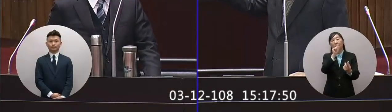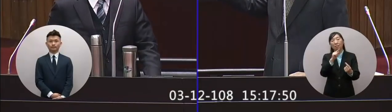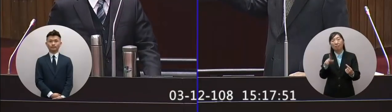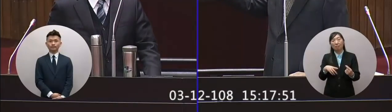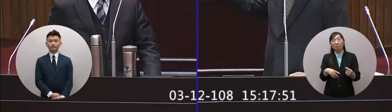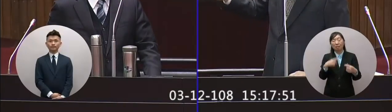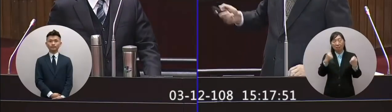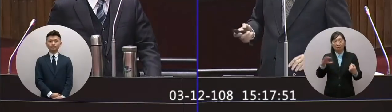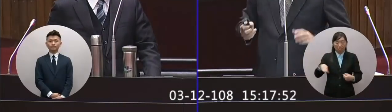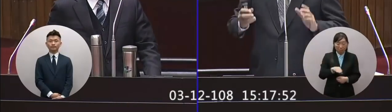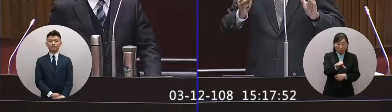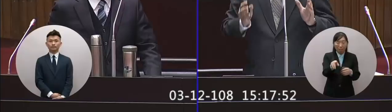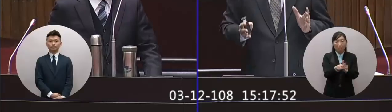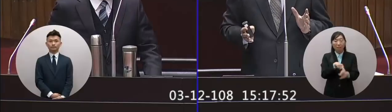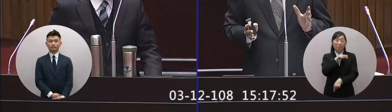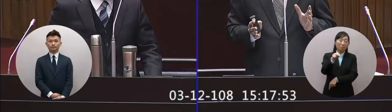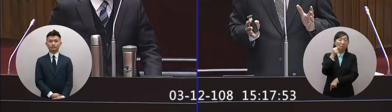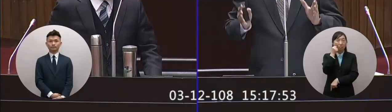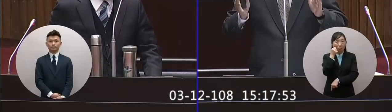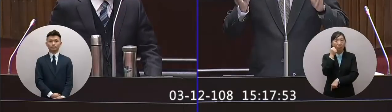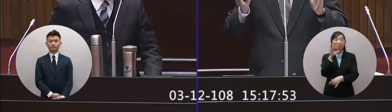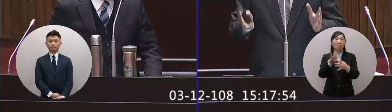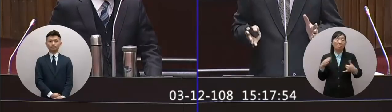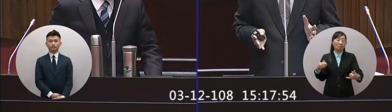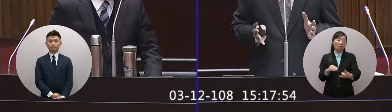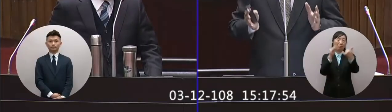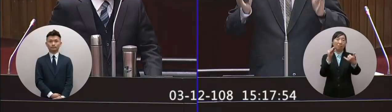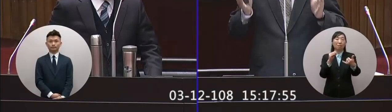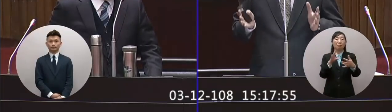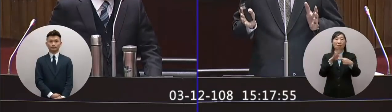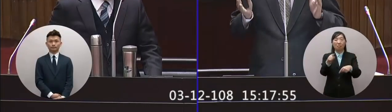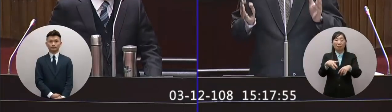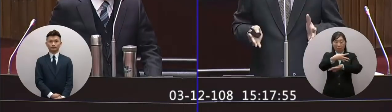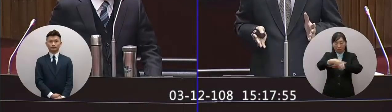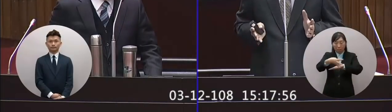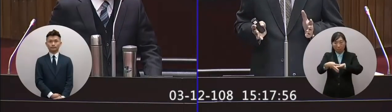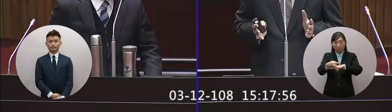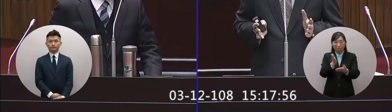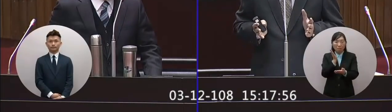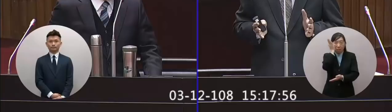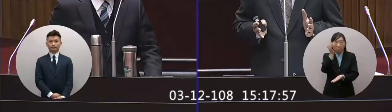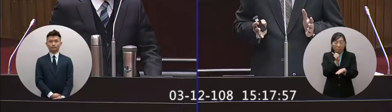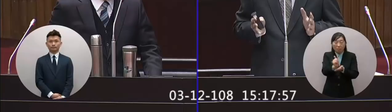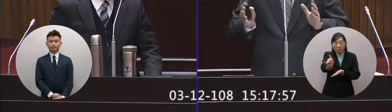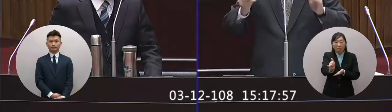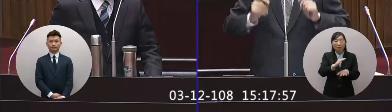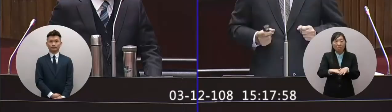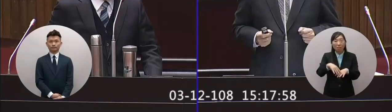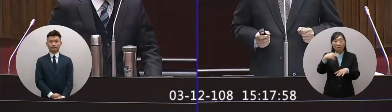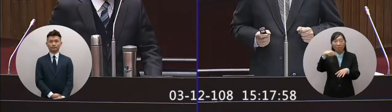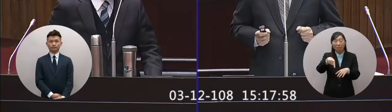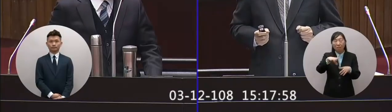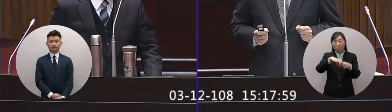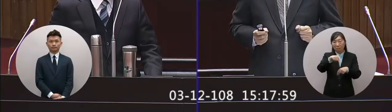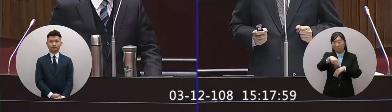面。啊，所以我们的斑马线除了止滑之外，我们的斑马线的设计是不是有问